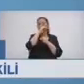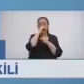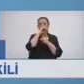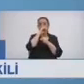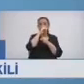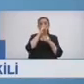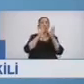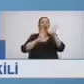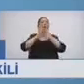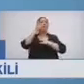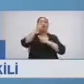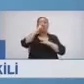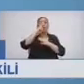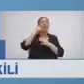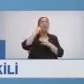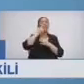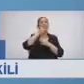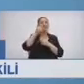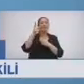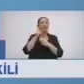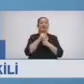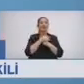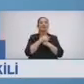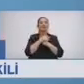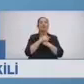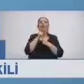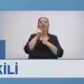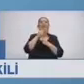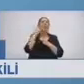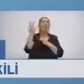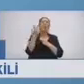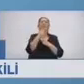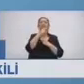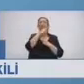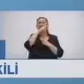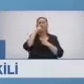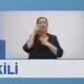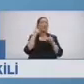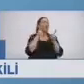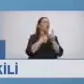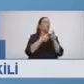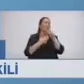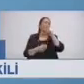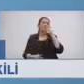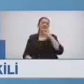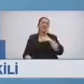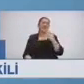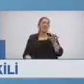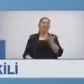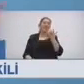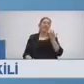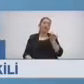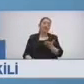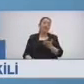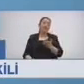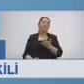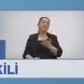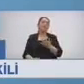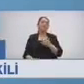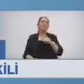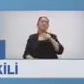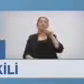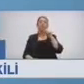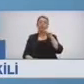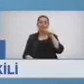edeyim, zaman zaman o kadar ağır bir çöp kokusuna maruz kalıyor ki içiniz acır. Onun için bu